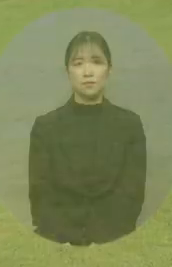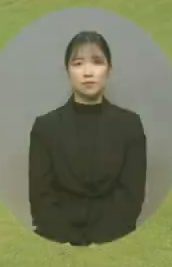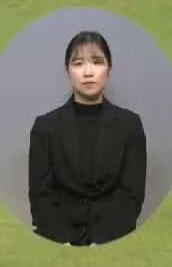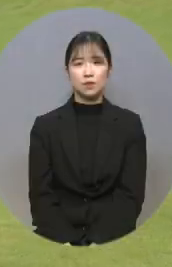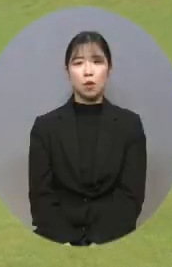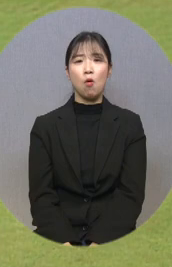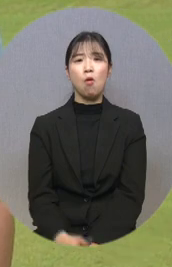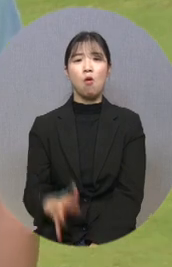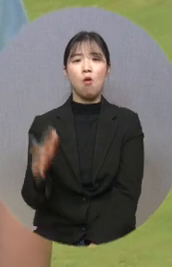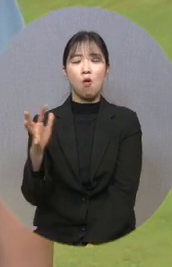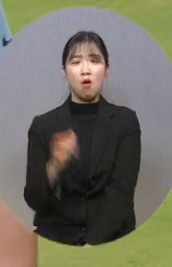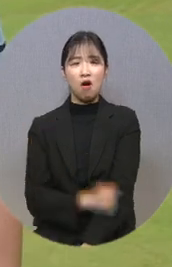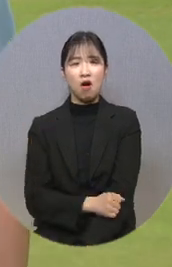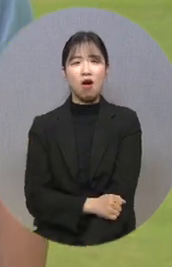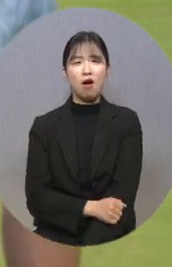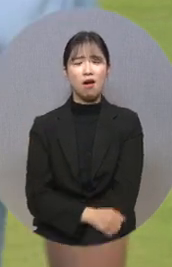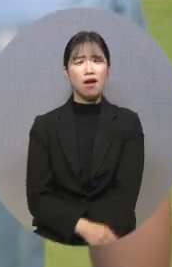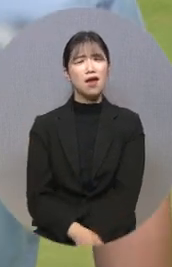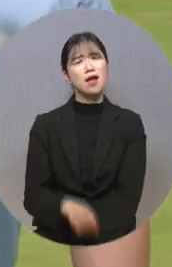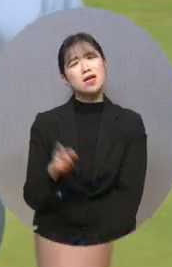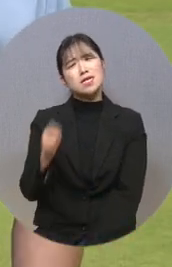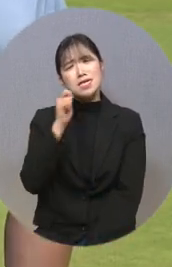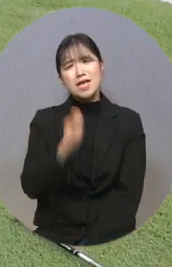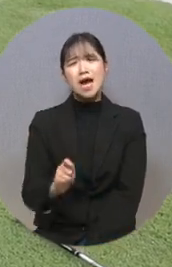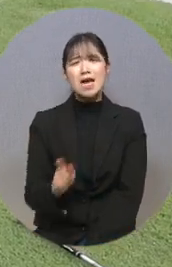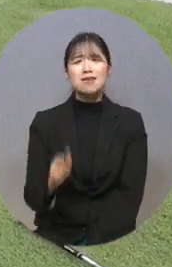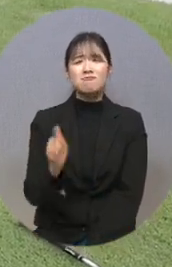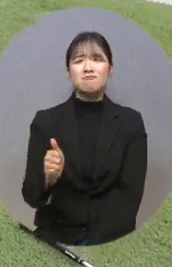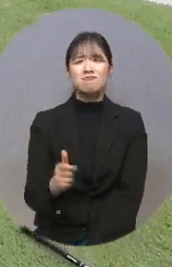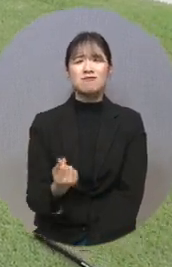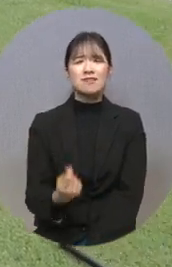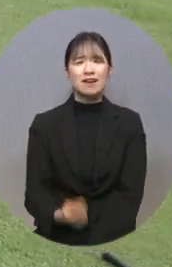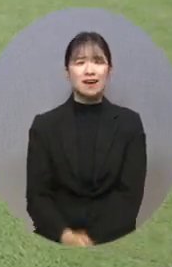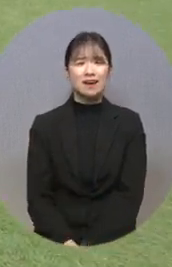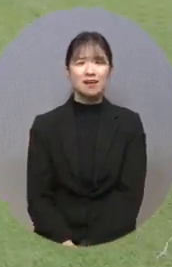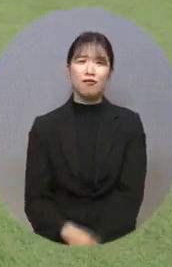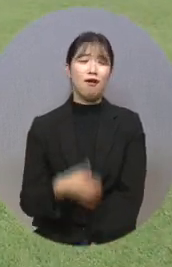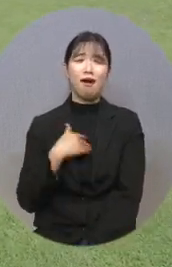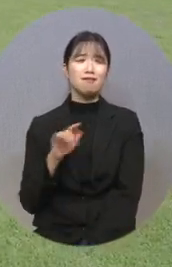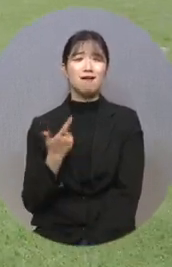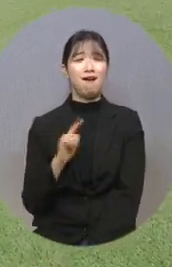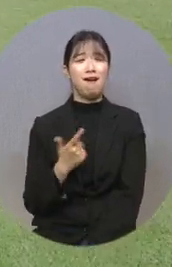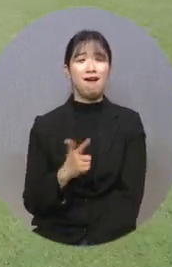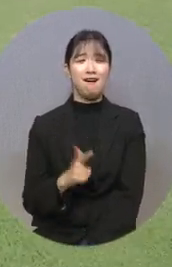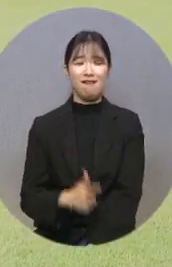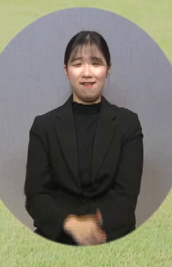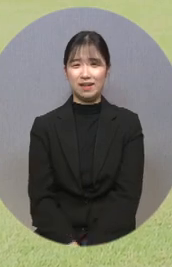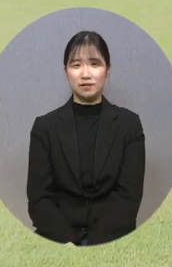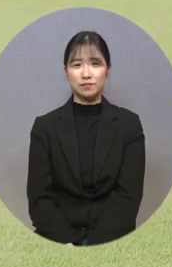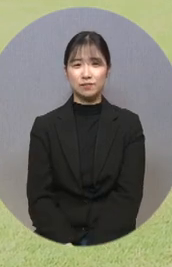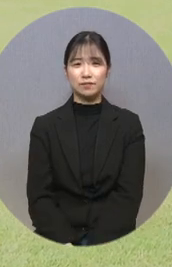굿샷. 아니 저렇게 야. 사기꾼을 데려왔냐? 남편이냐? 사기꾼 아니다 양.